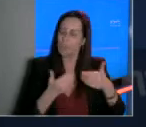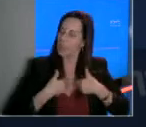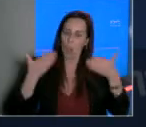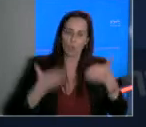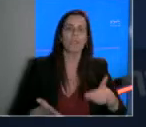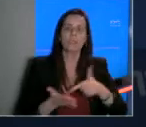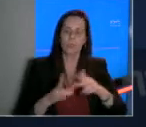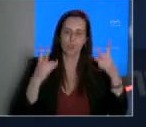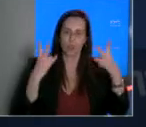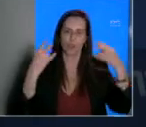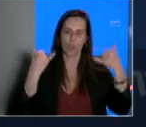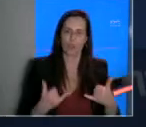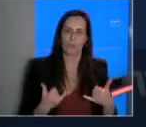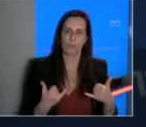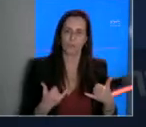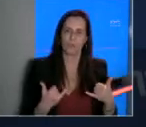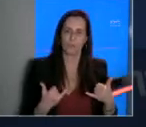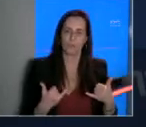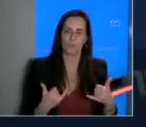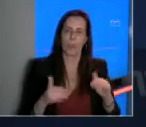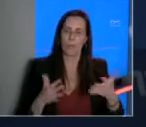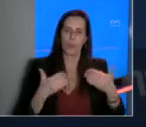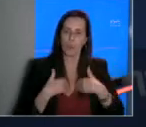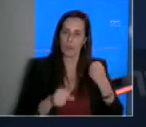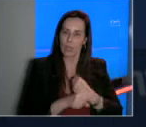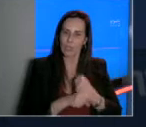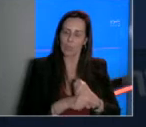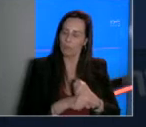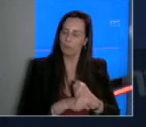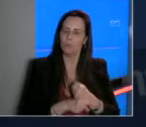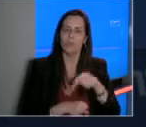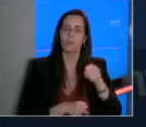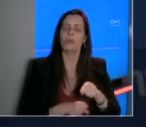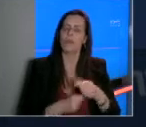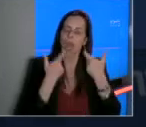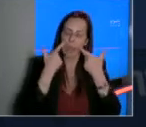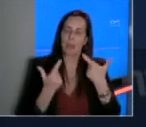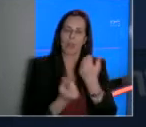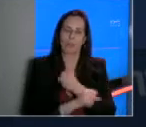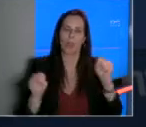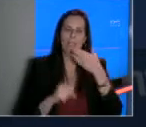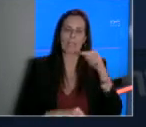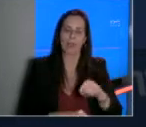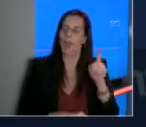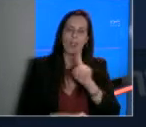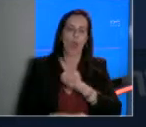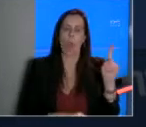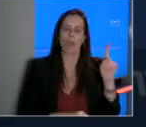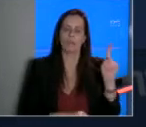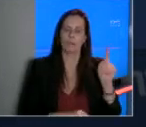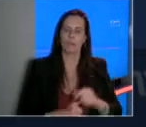אנחנו פה, וזה מה שחשוב עכשיו. מה שאנחנו הולכים לעסוק בו, הוא הגנה על הדמוקרטיה הישראלית, אבל לא